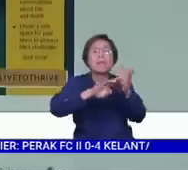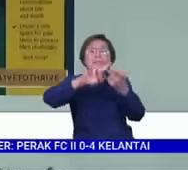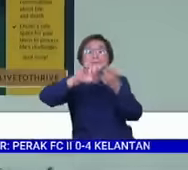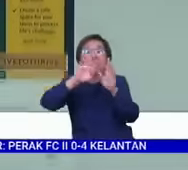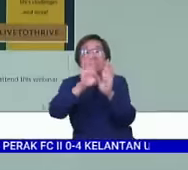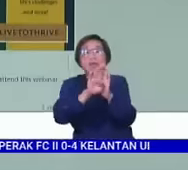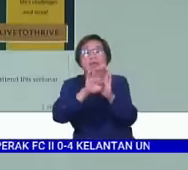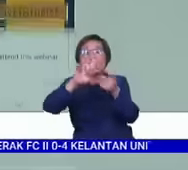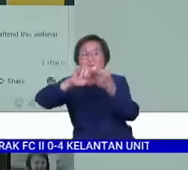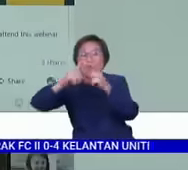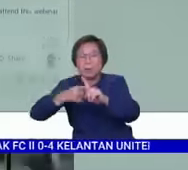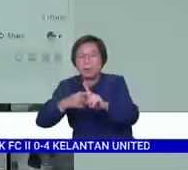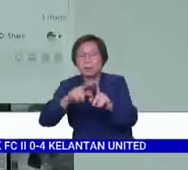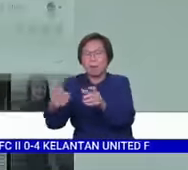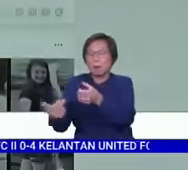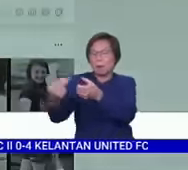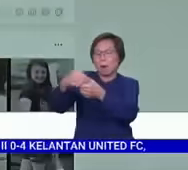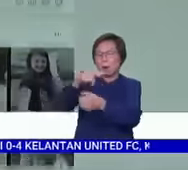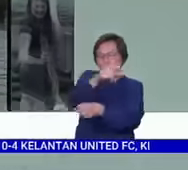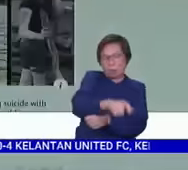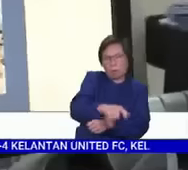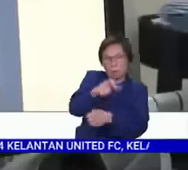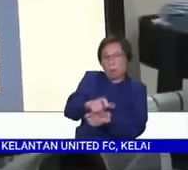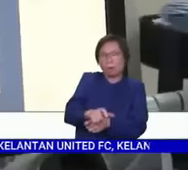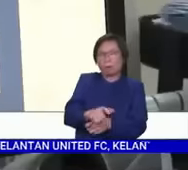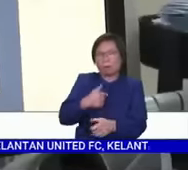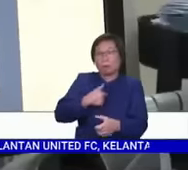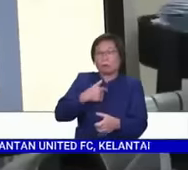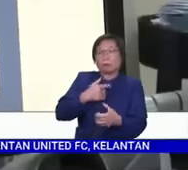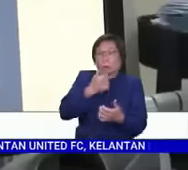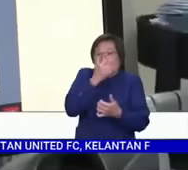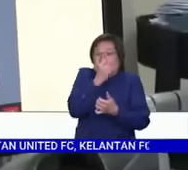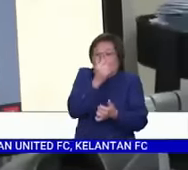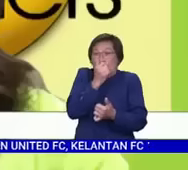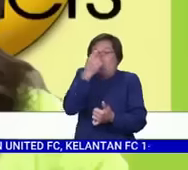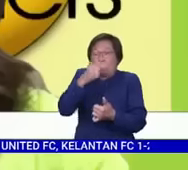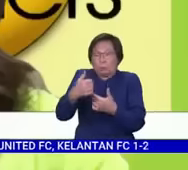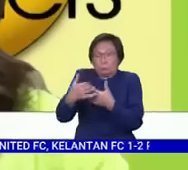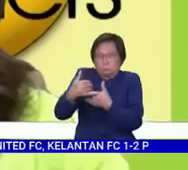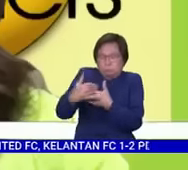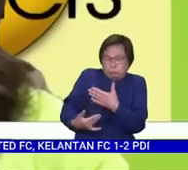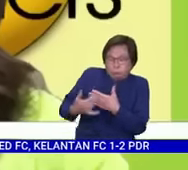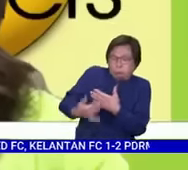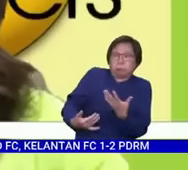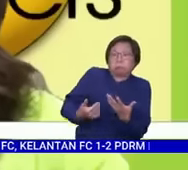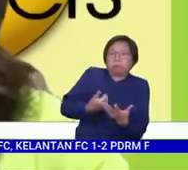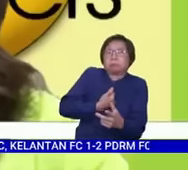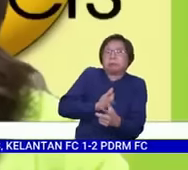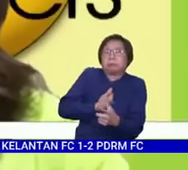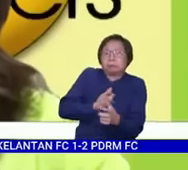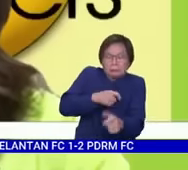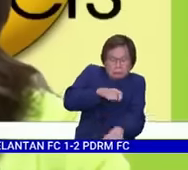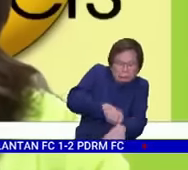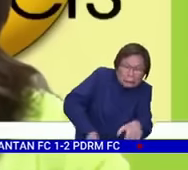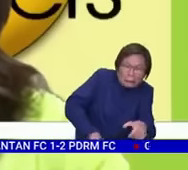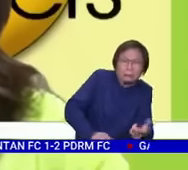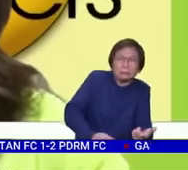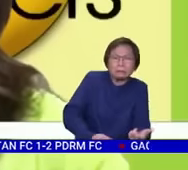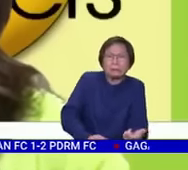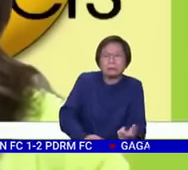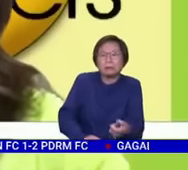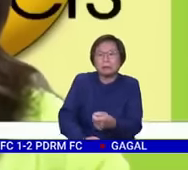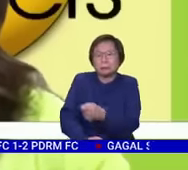melibatkan individu Ia mempunyai kecenderungan untuk menjeda akan diri pada ini memang berlaku